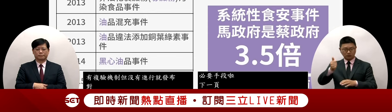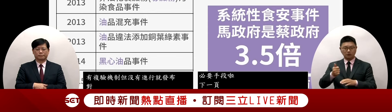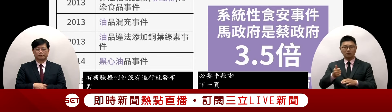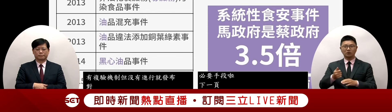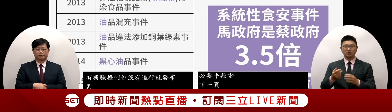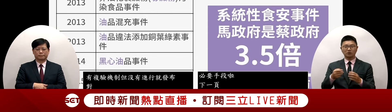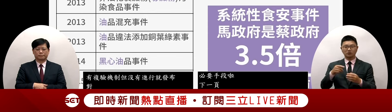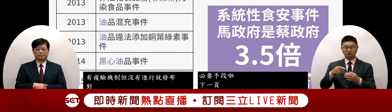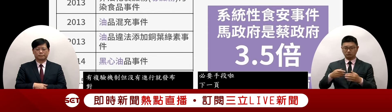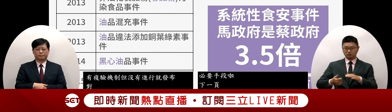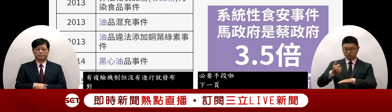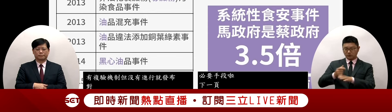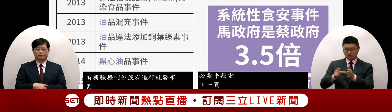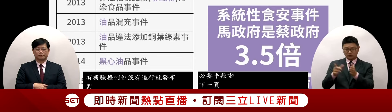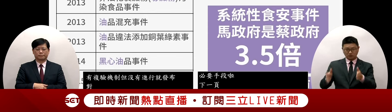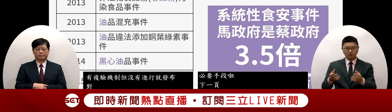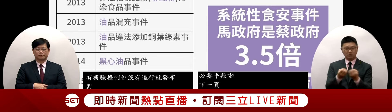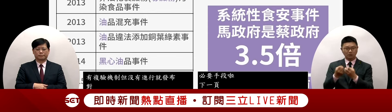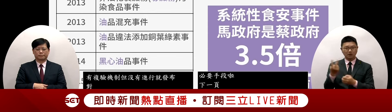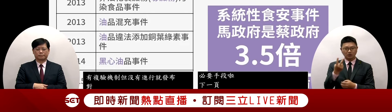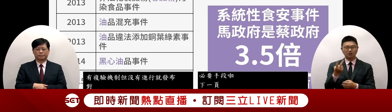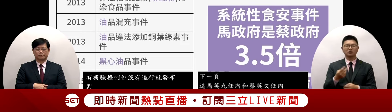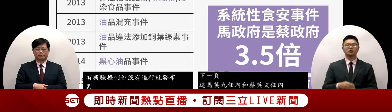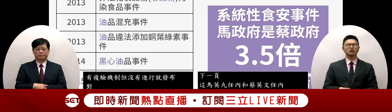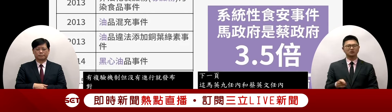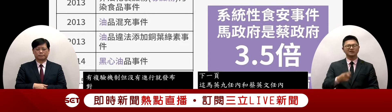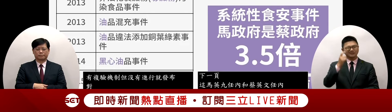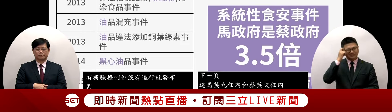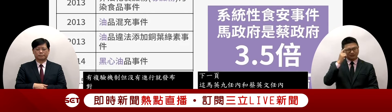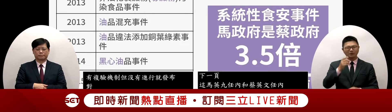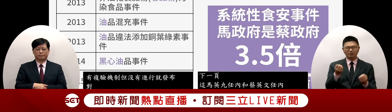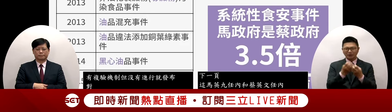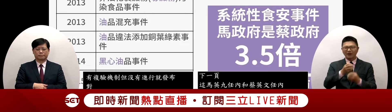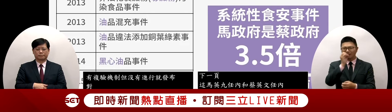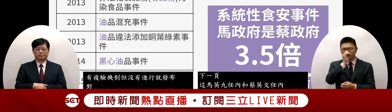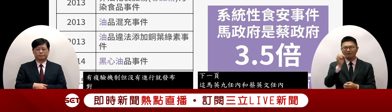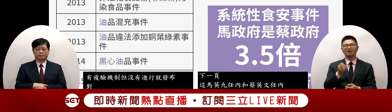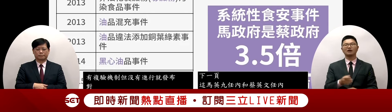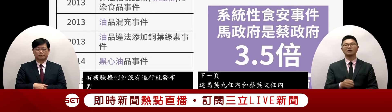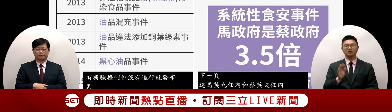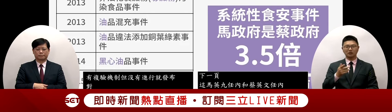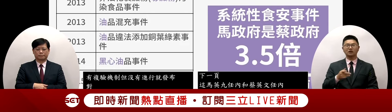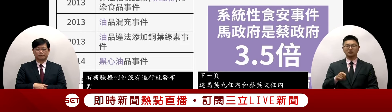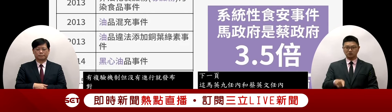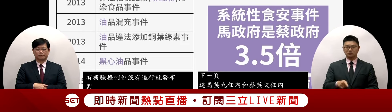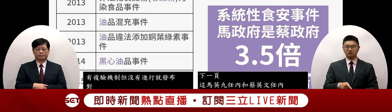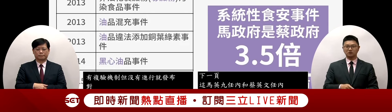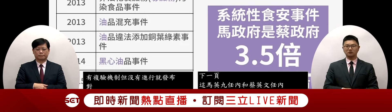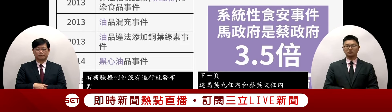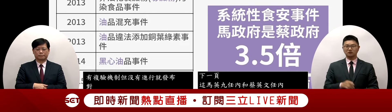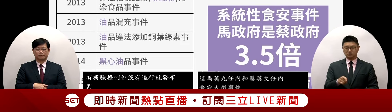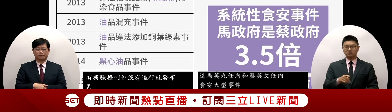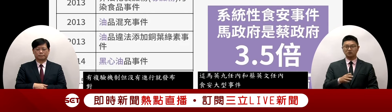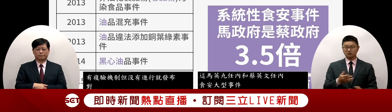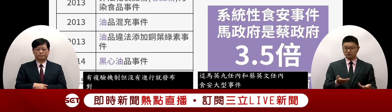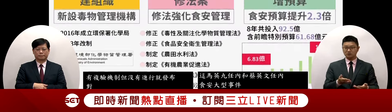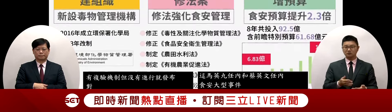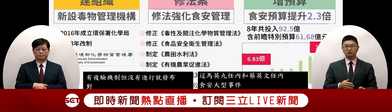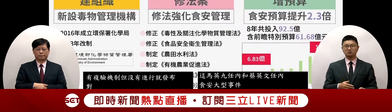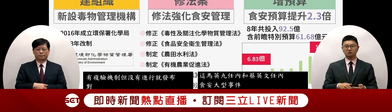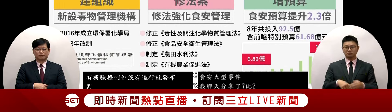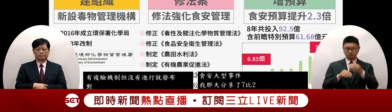尽量做到零容忍，但是呢，在进步的这件事情是不容抹煞的。下一